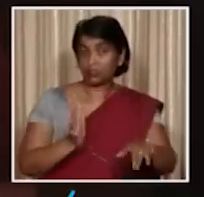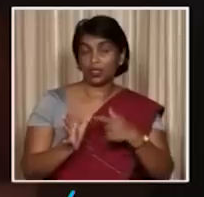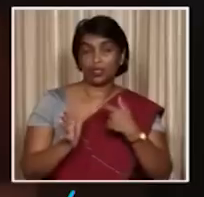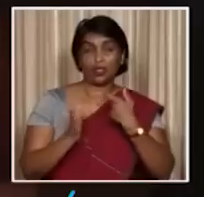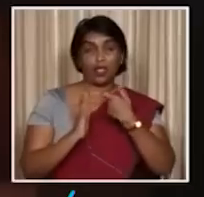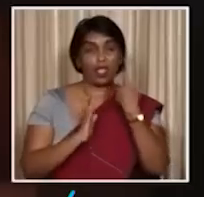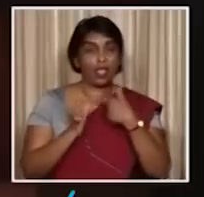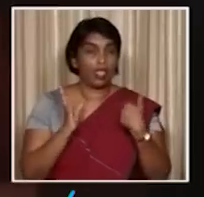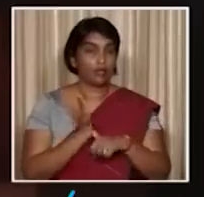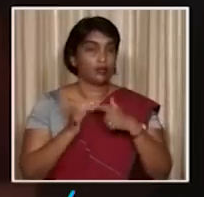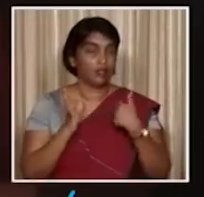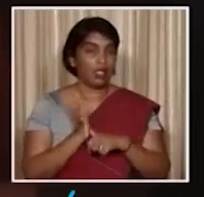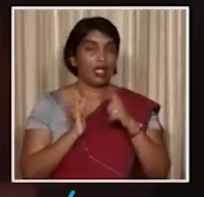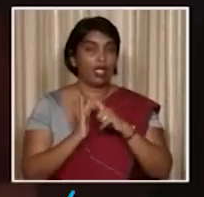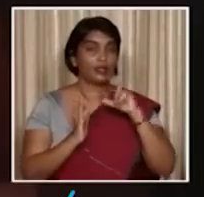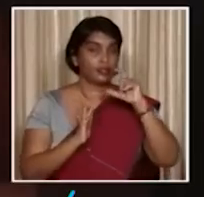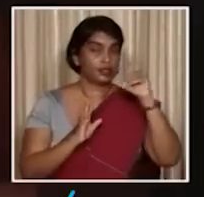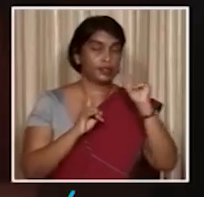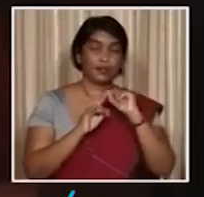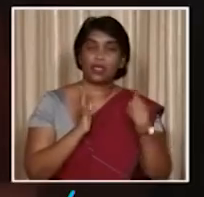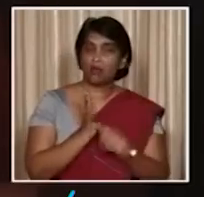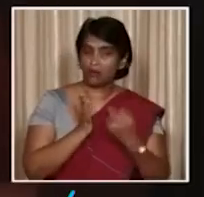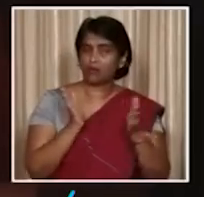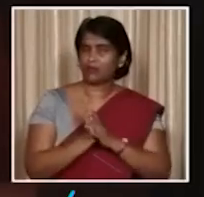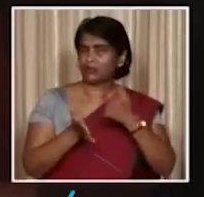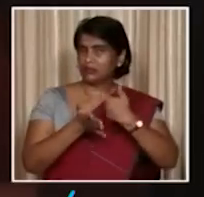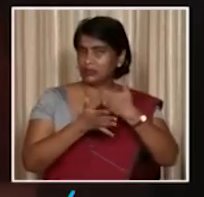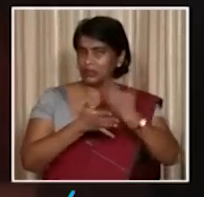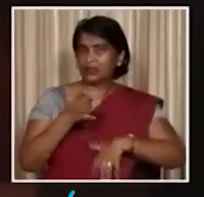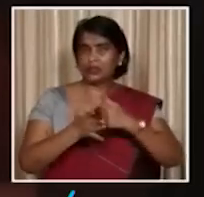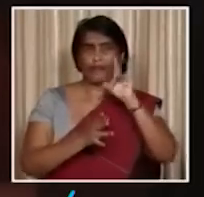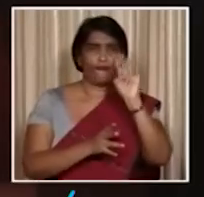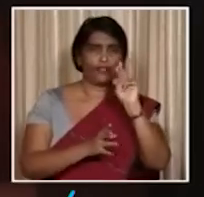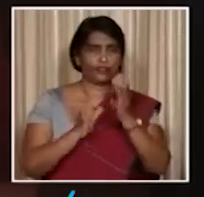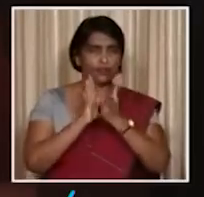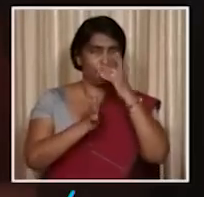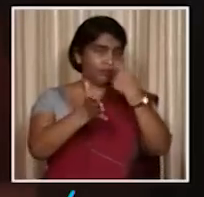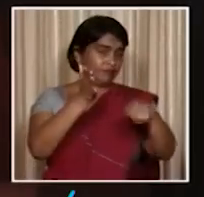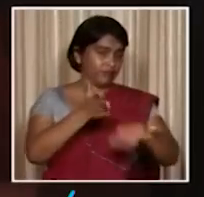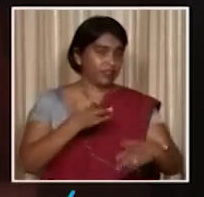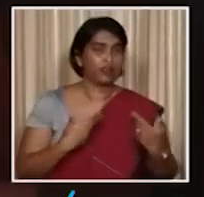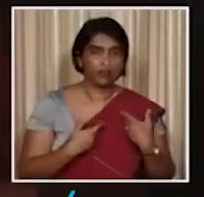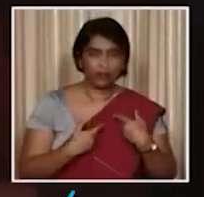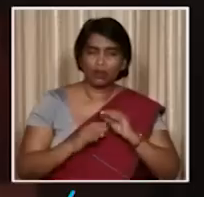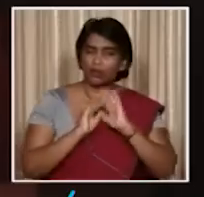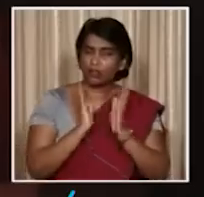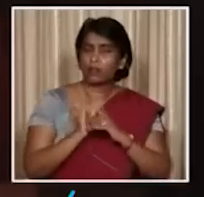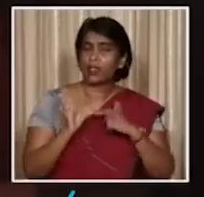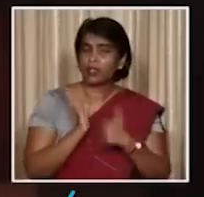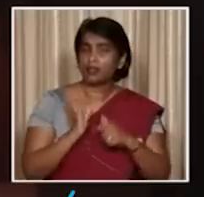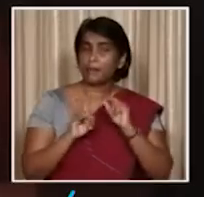ප්‍රඥප්ති රාශියක් ICCPR එක ඇතුළුව මම හිතන්නේ ප්‍රඥප්ති 20 ගානකට වැඩි ප්‍රමාණයක් අත්සන් කරලා තිබෙනවා හැම